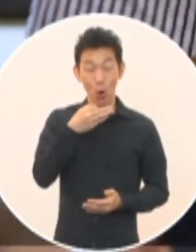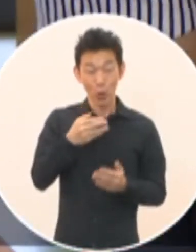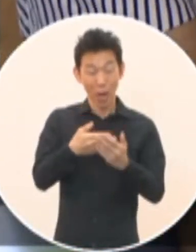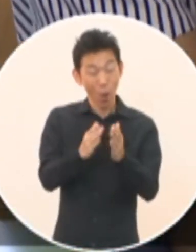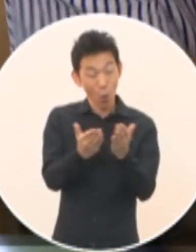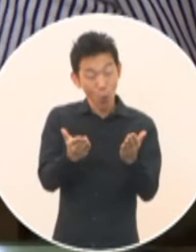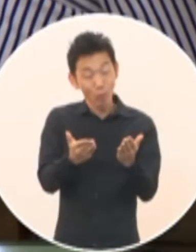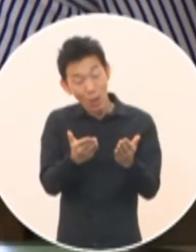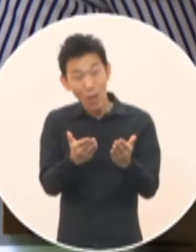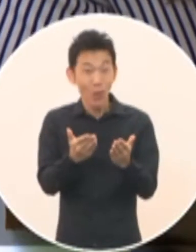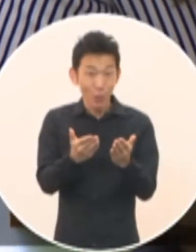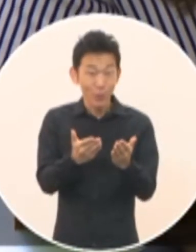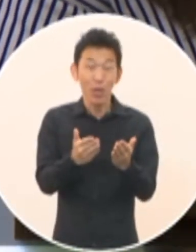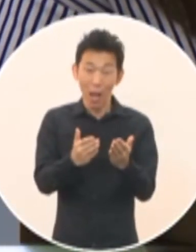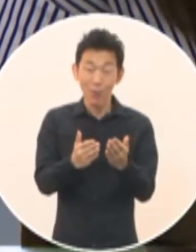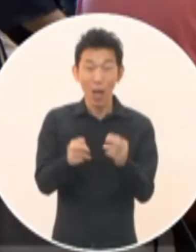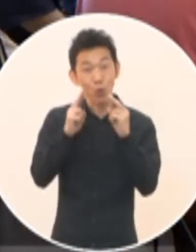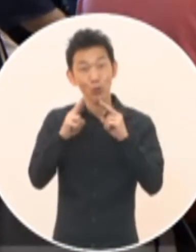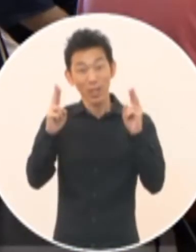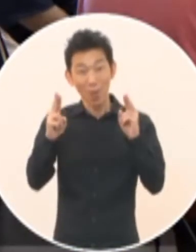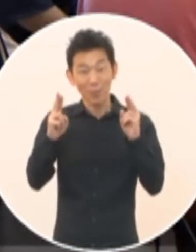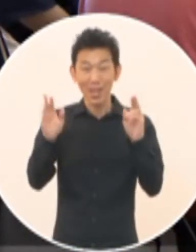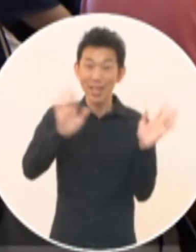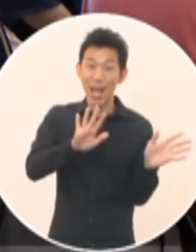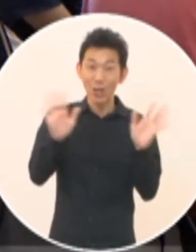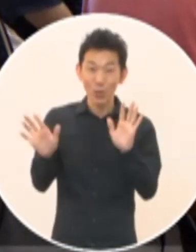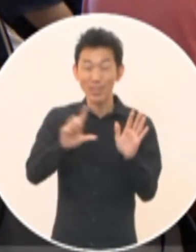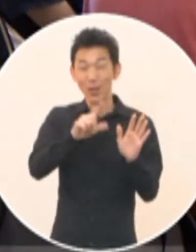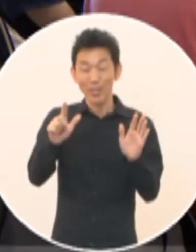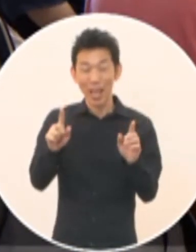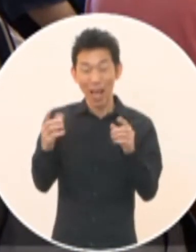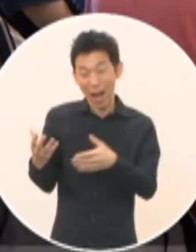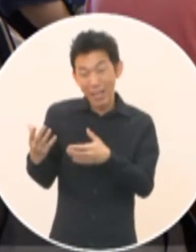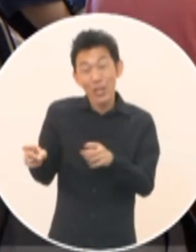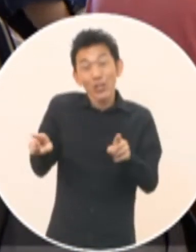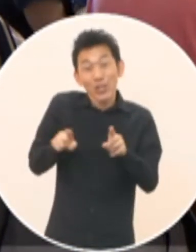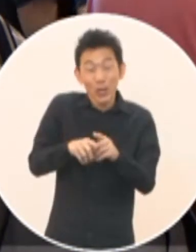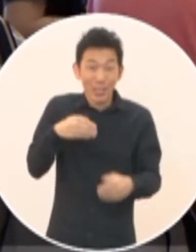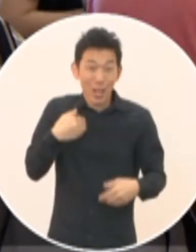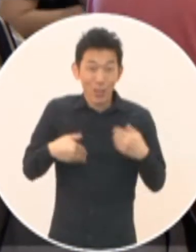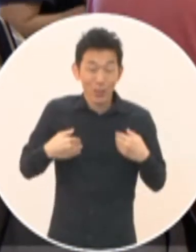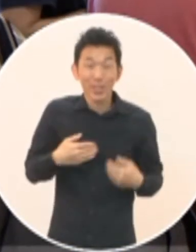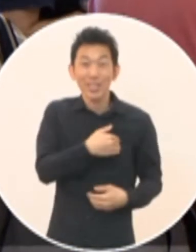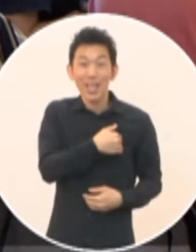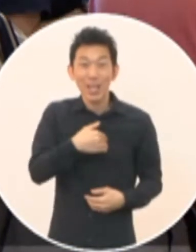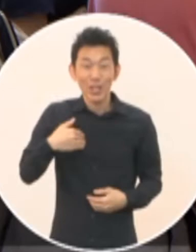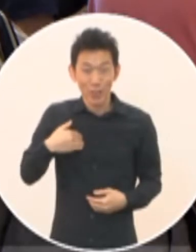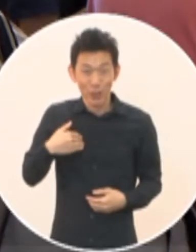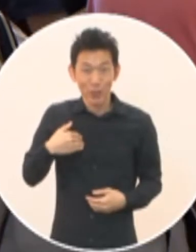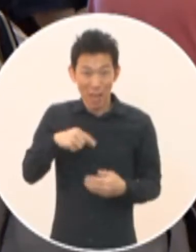や歌、手遊びで赤ちゃんとスキンシップを取ることができる読み聞かせです。